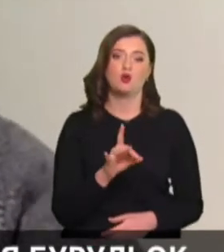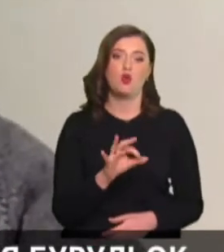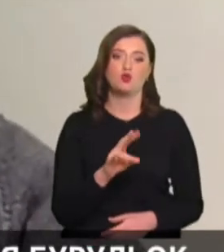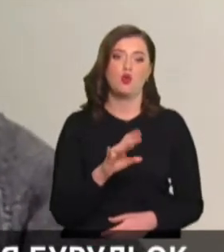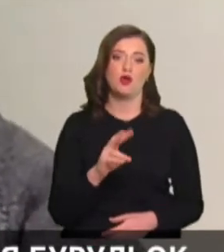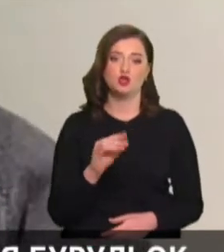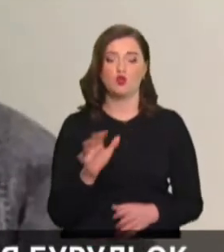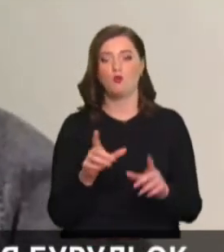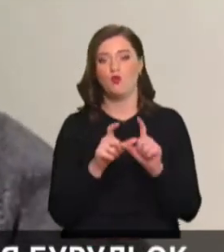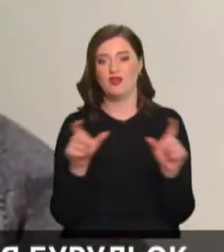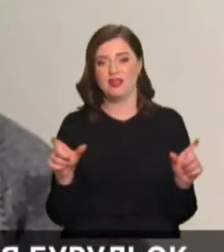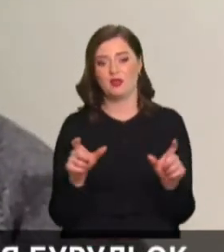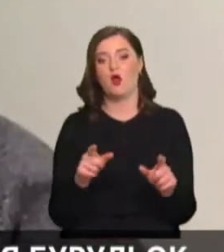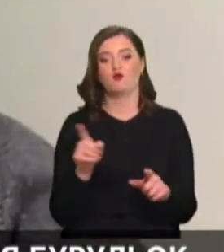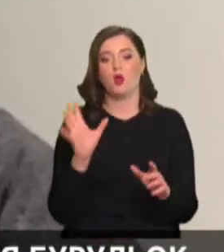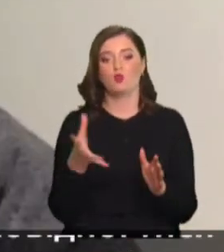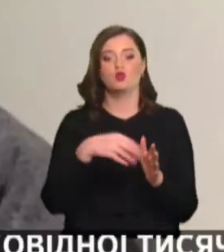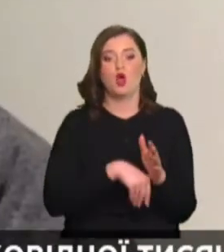буде віднесена до органів